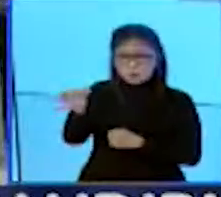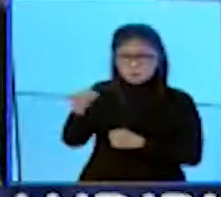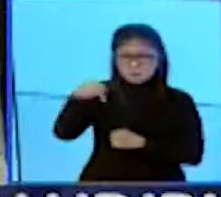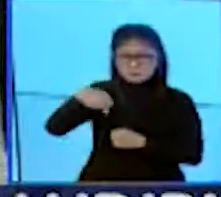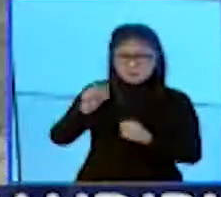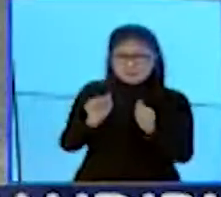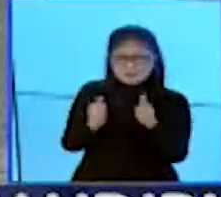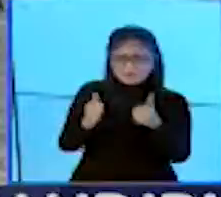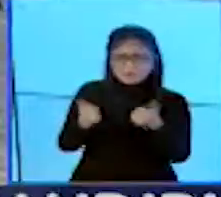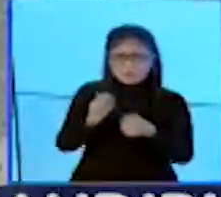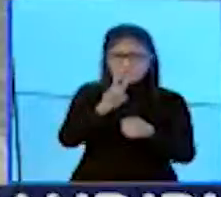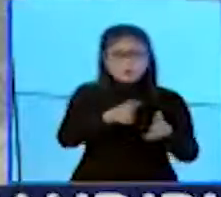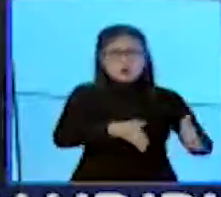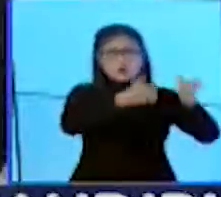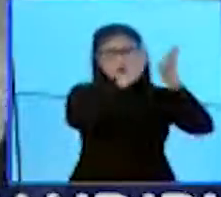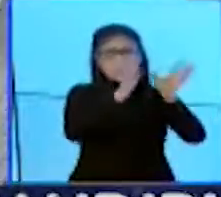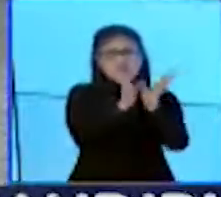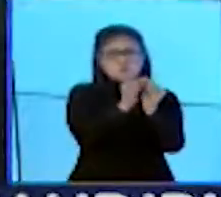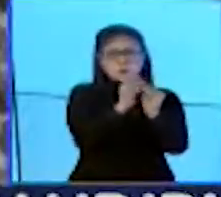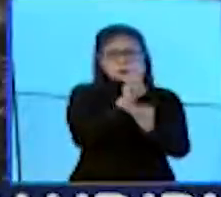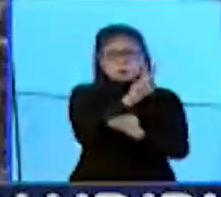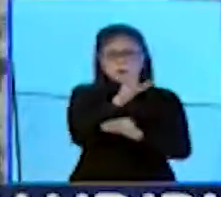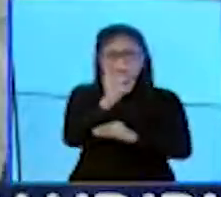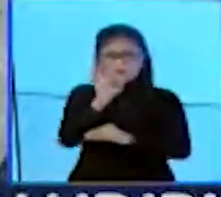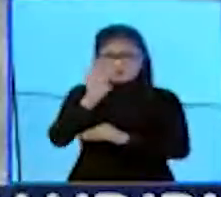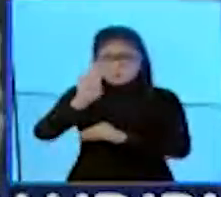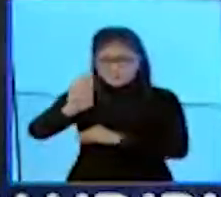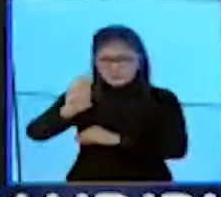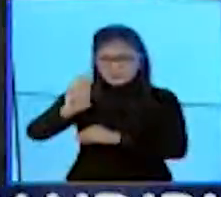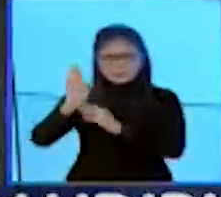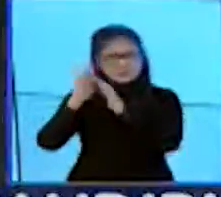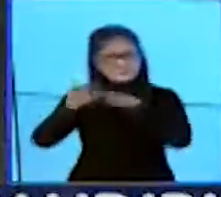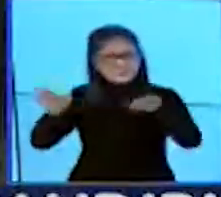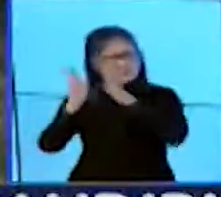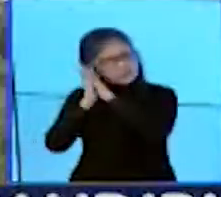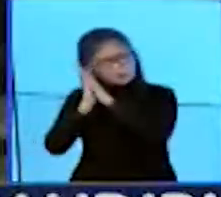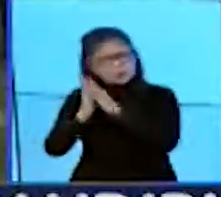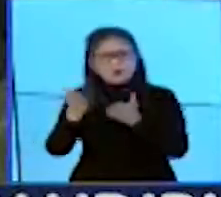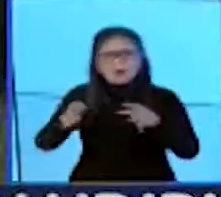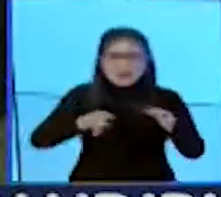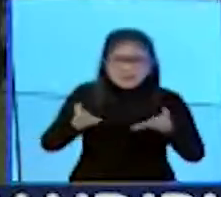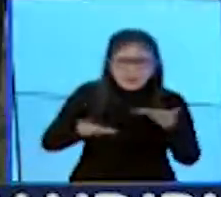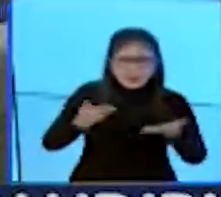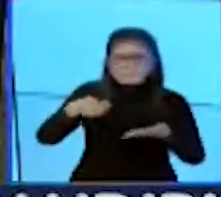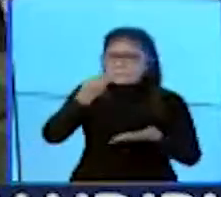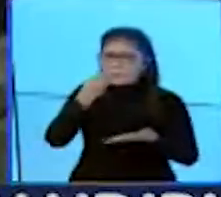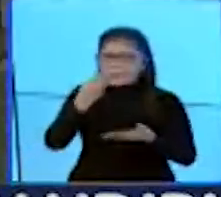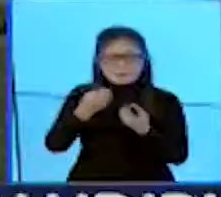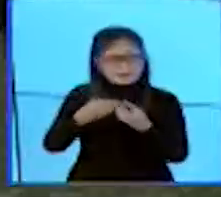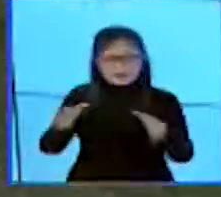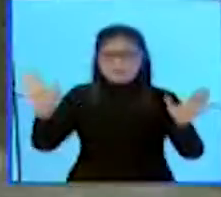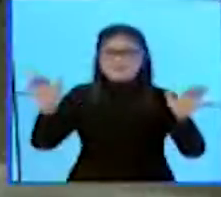berkapasitas total 200 tempat tidur dengan pelayanan kesehatan dan makanan gratis. Dari Kabupaten